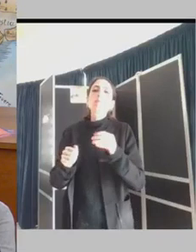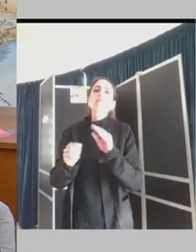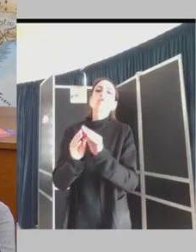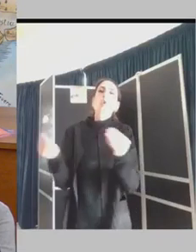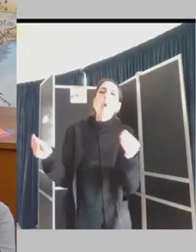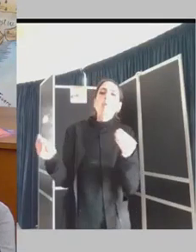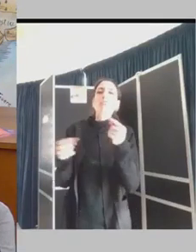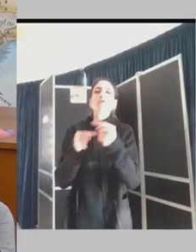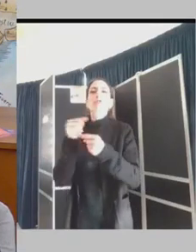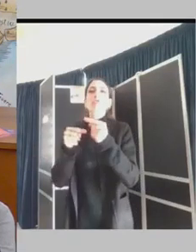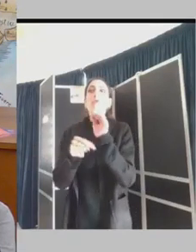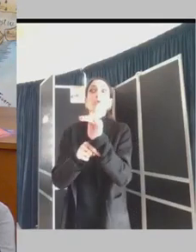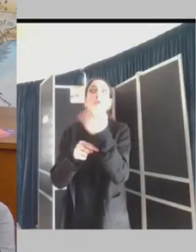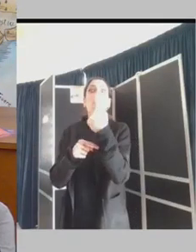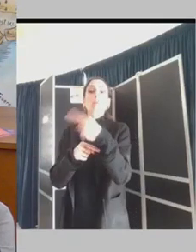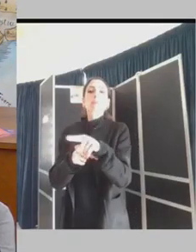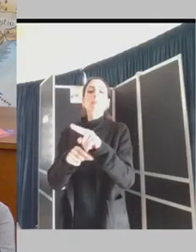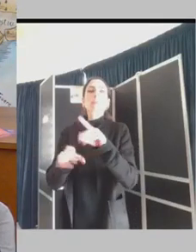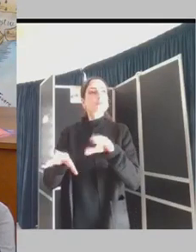questo sentimento. Quindi è fondamentale